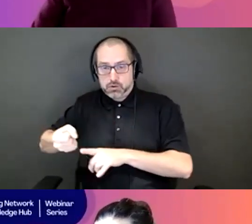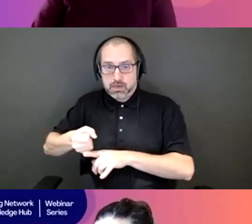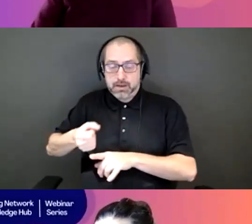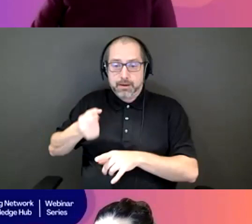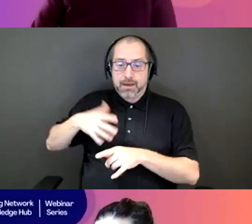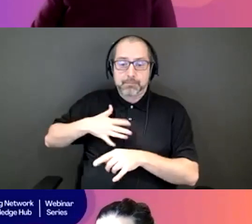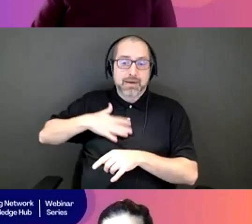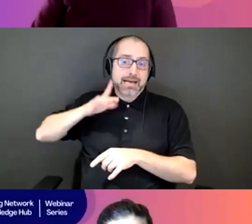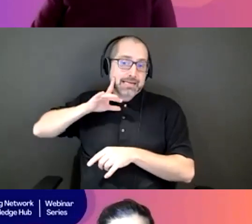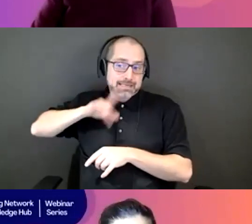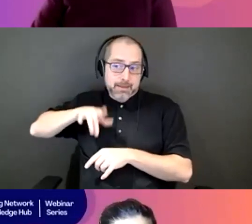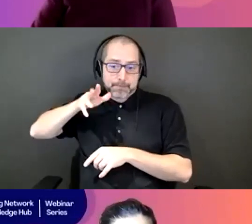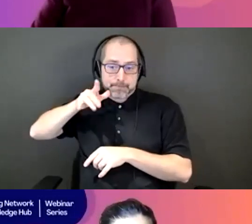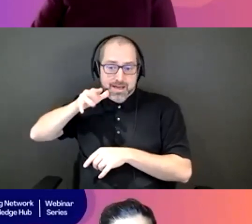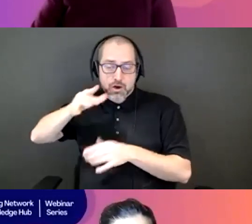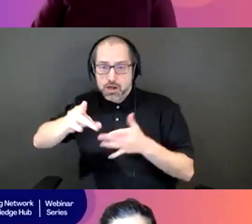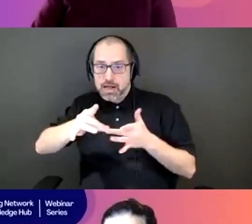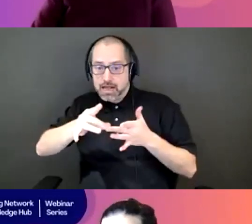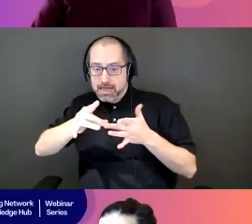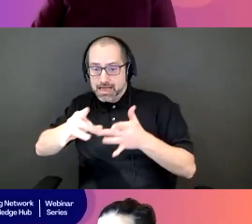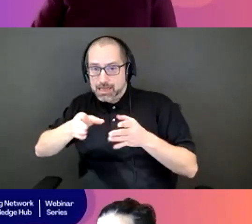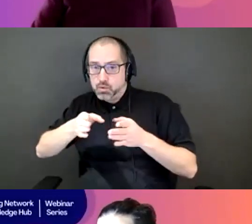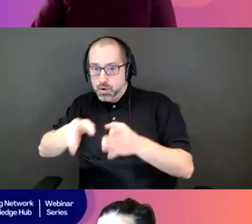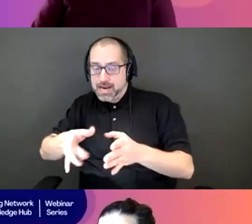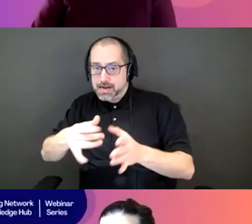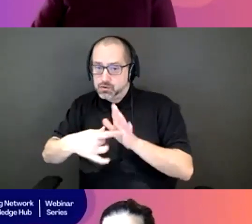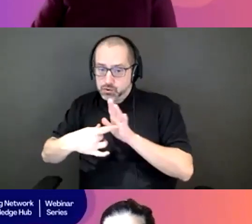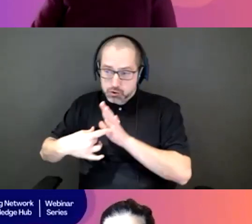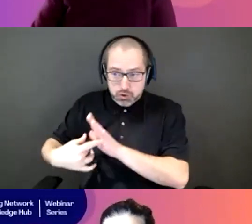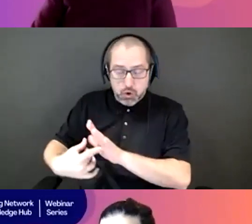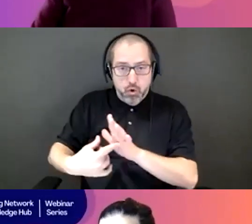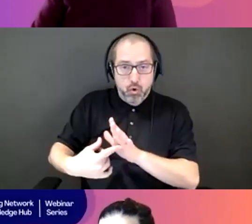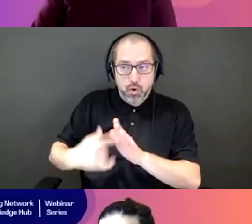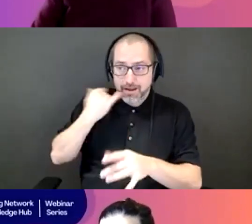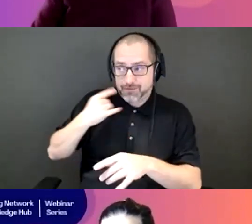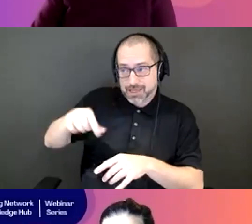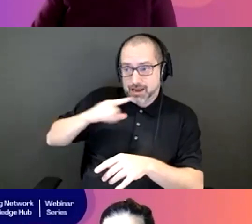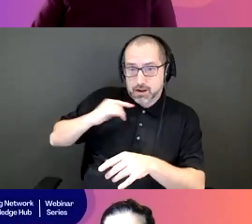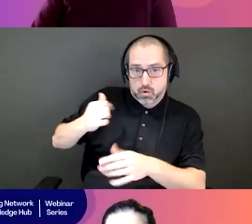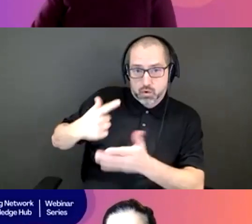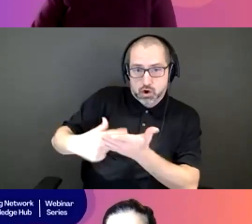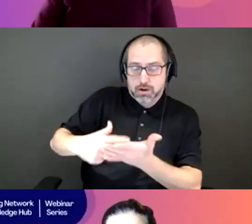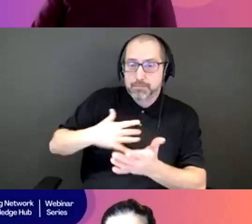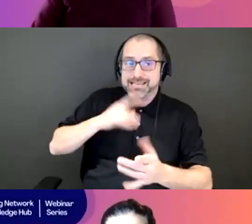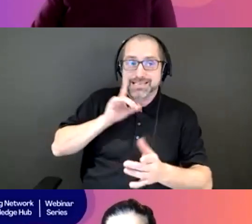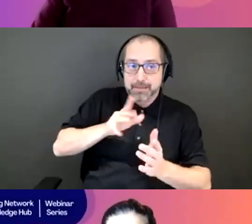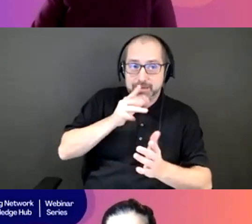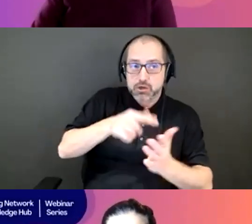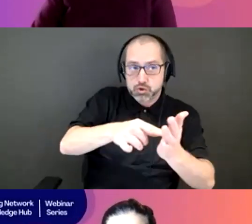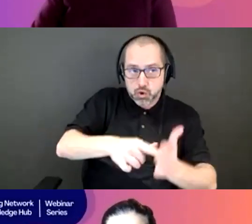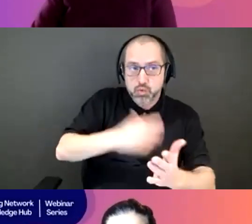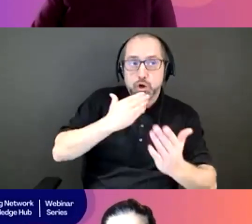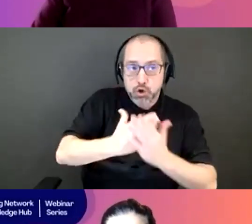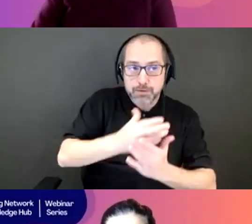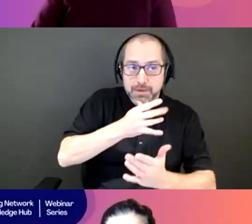ce que ma mère belle mère faisait c'était de la maltraitance mais elle montrait elle essayait de montrer